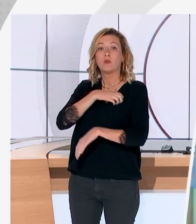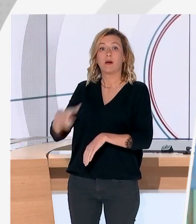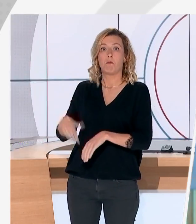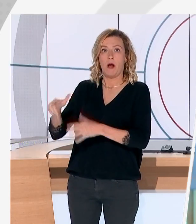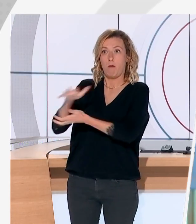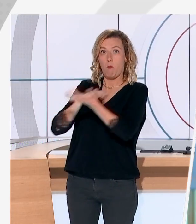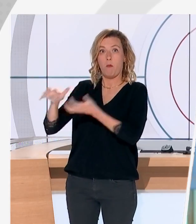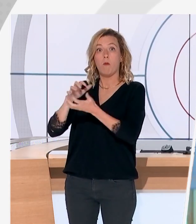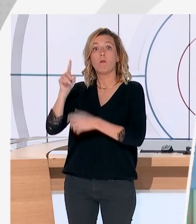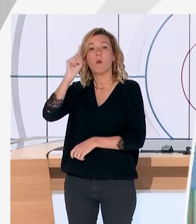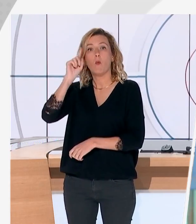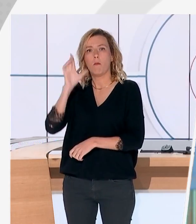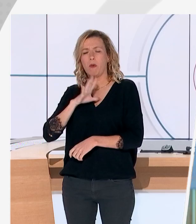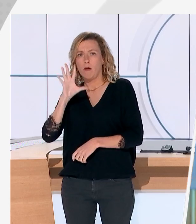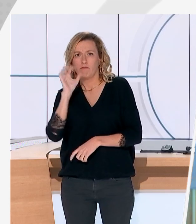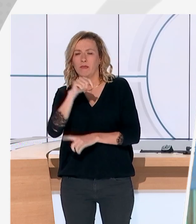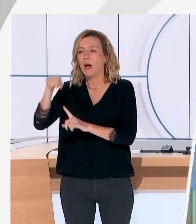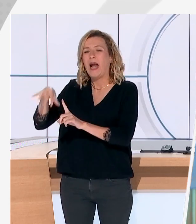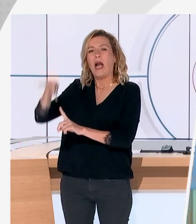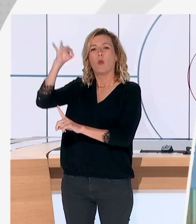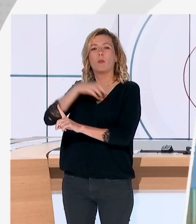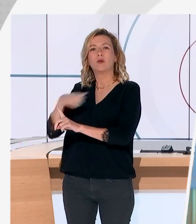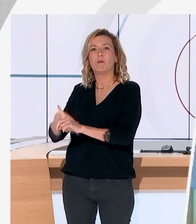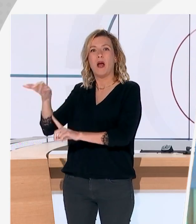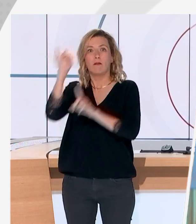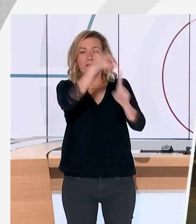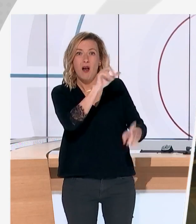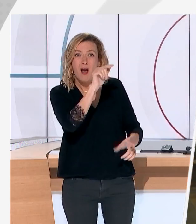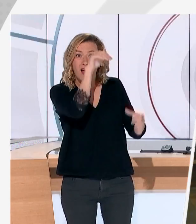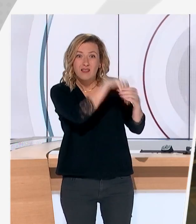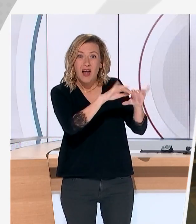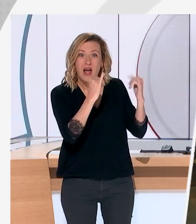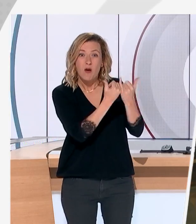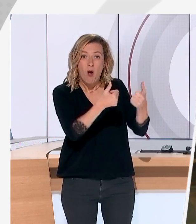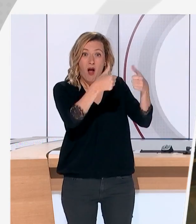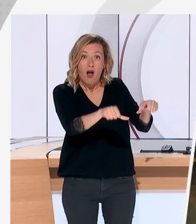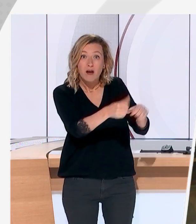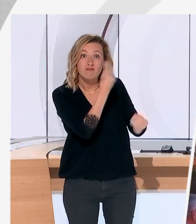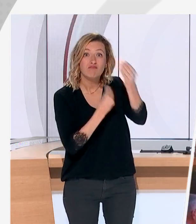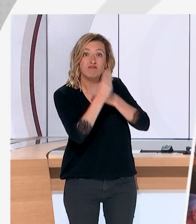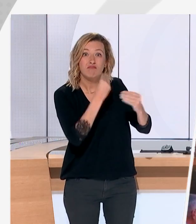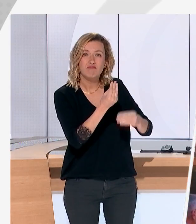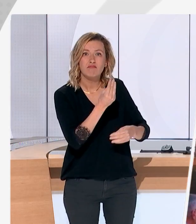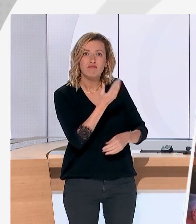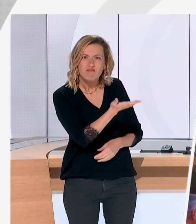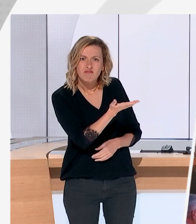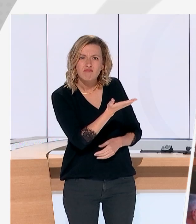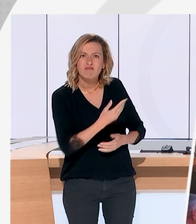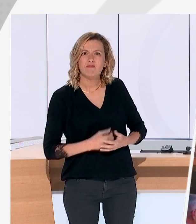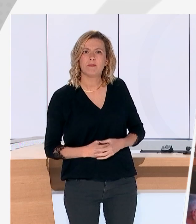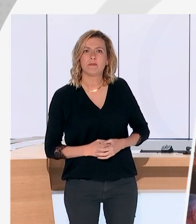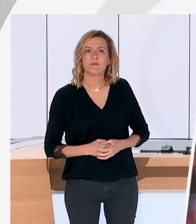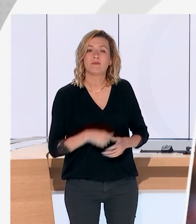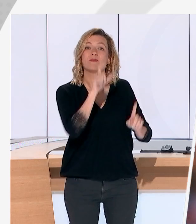Pourquoi une élue Les Républicains de la majorité du maire a-t-elle participé à cette réunion et au dîner qui a suivi? L'élue,